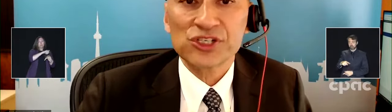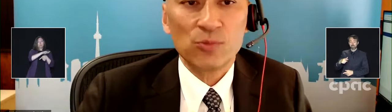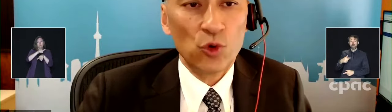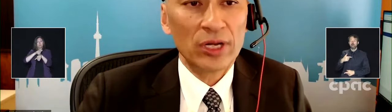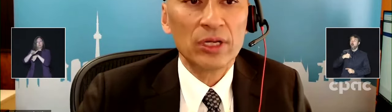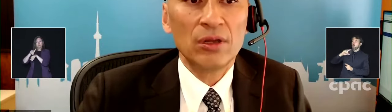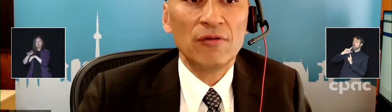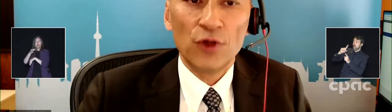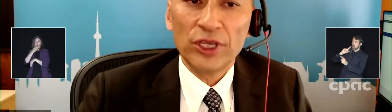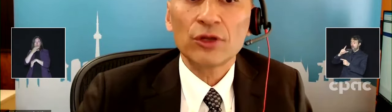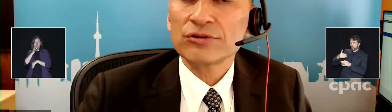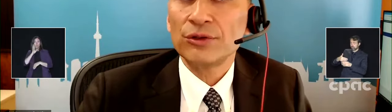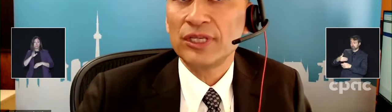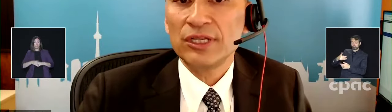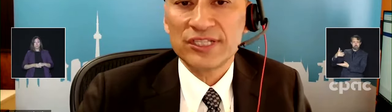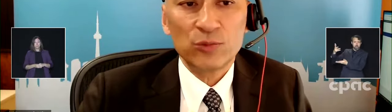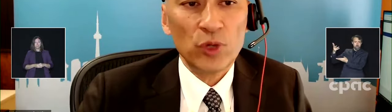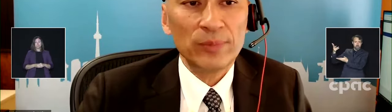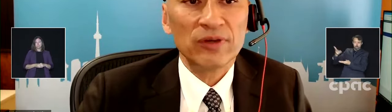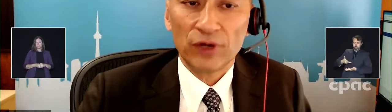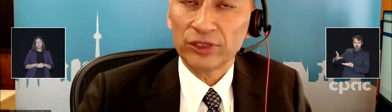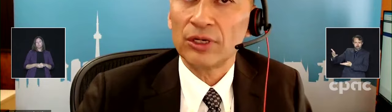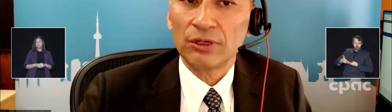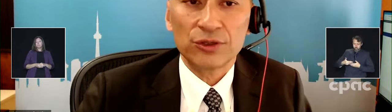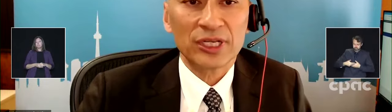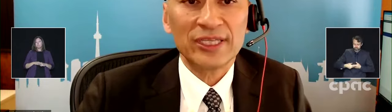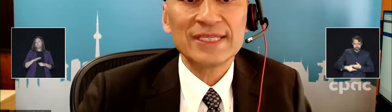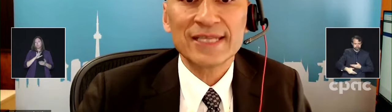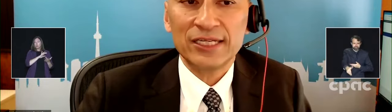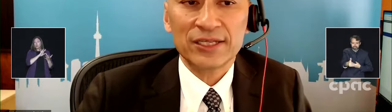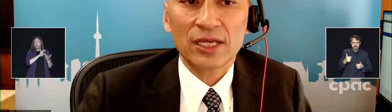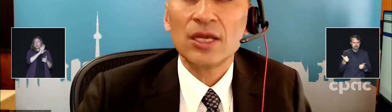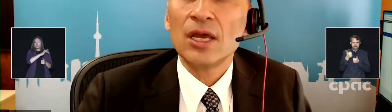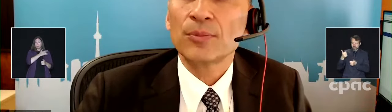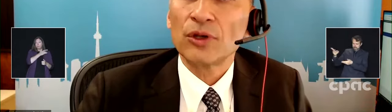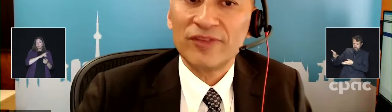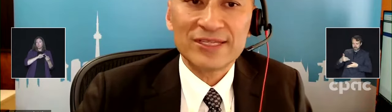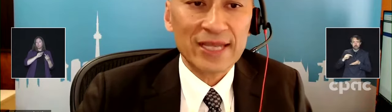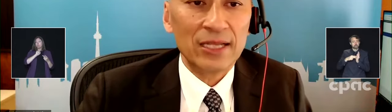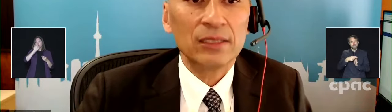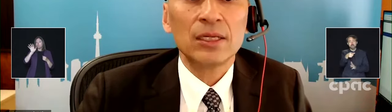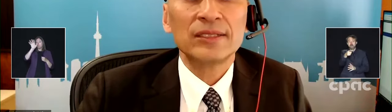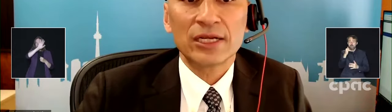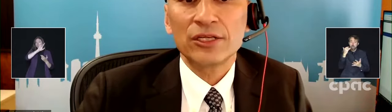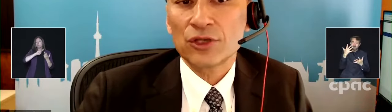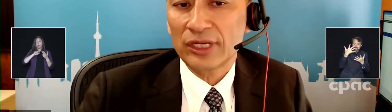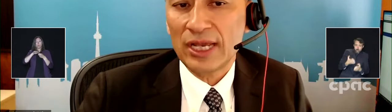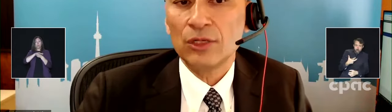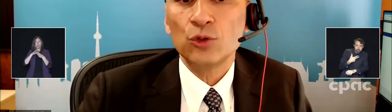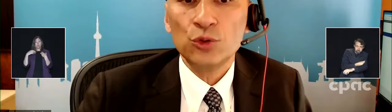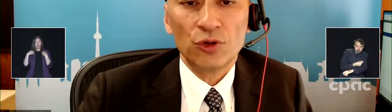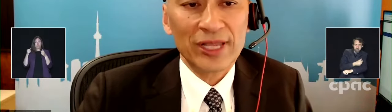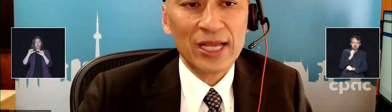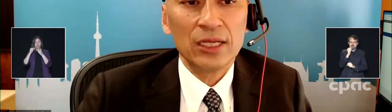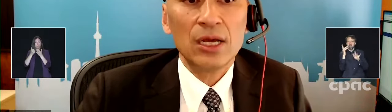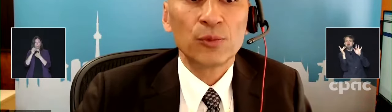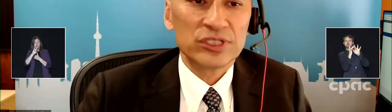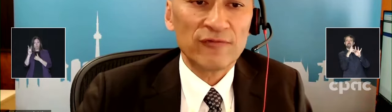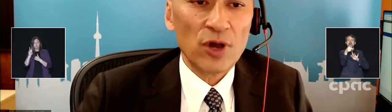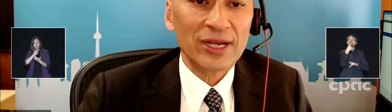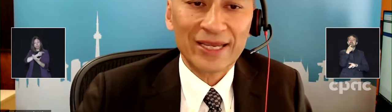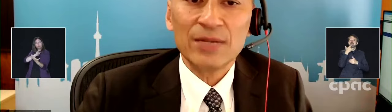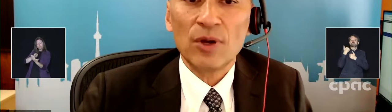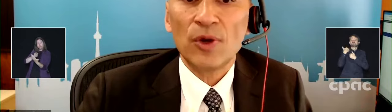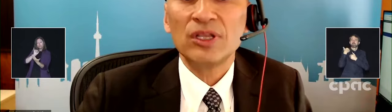des prochains mois. Veuillez consulter le site Web de votre autorité sanitaire provinciale, territoriale ou locale